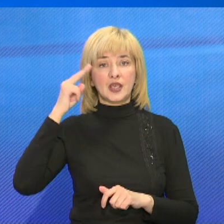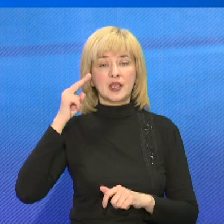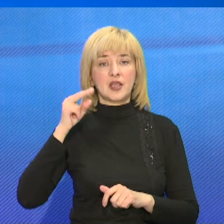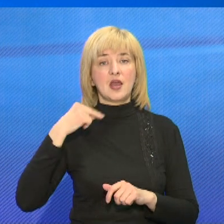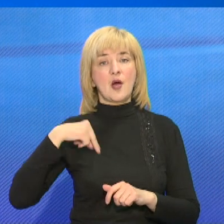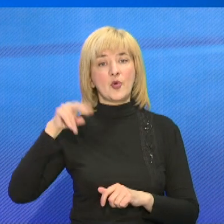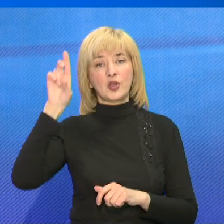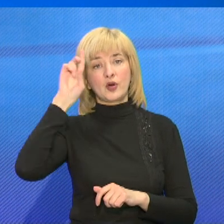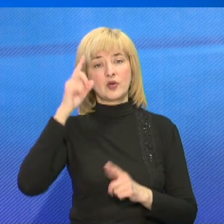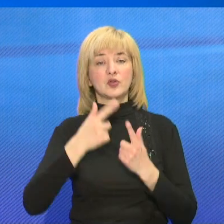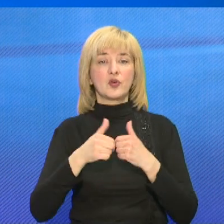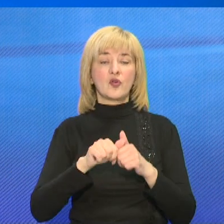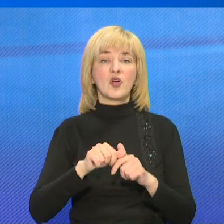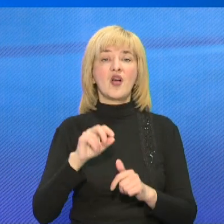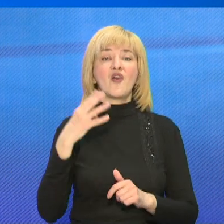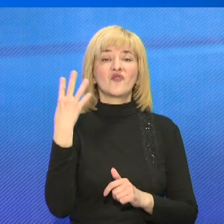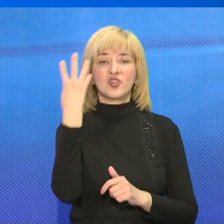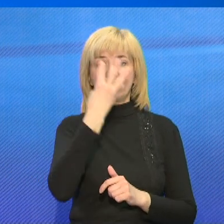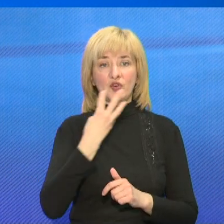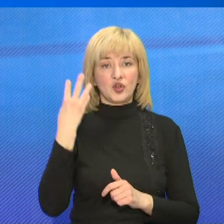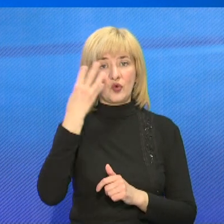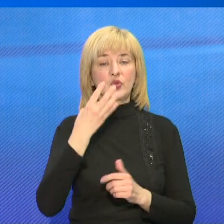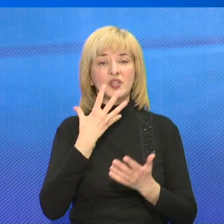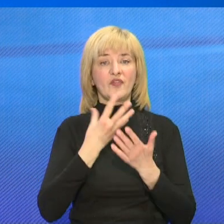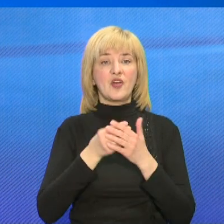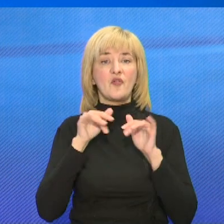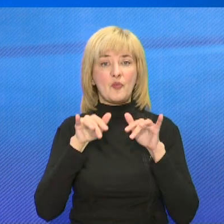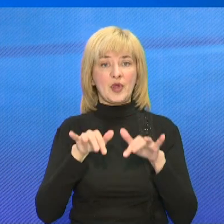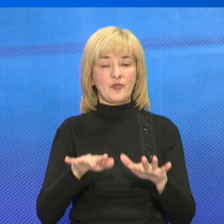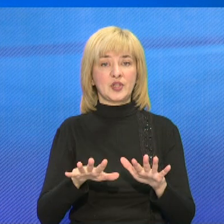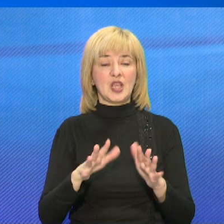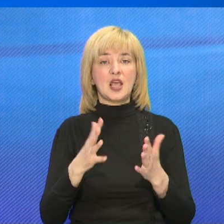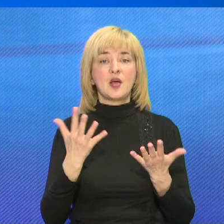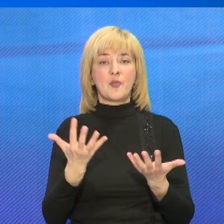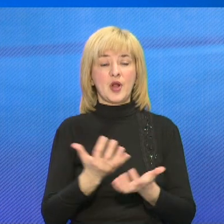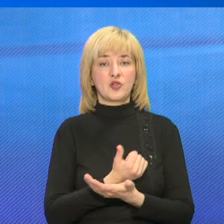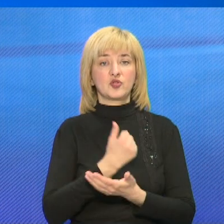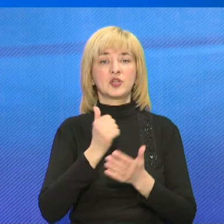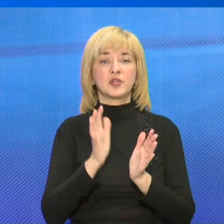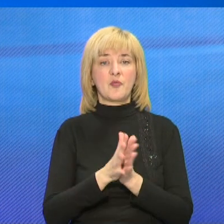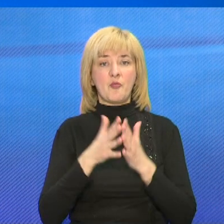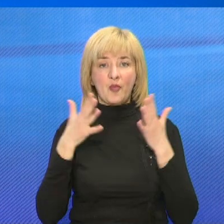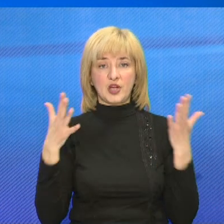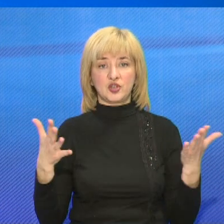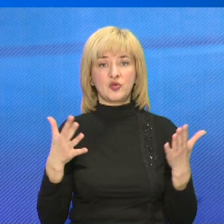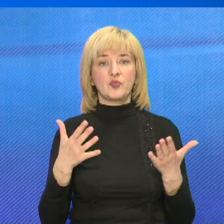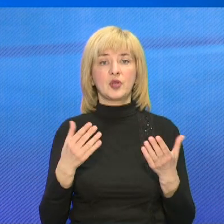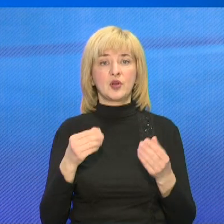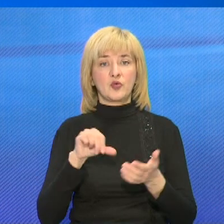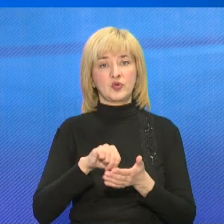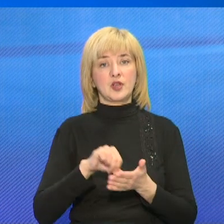органов. Одним словом, у 4-й год своего проведения мероприемства отримала надзвычай масштабный и представничий